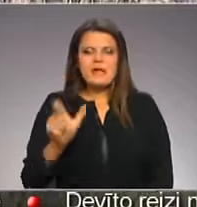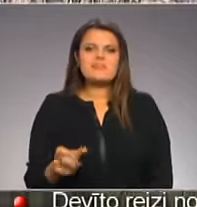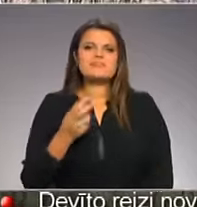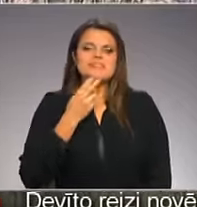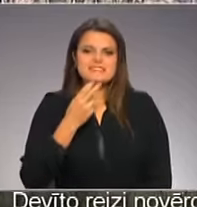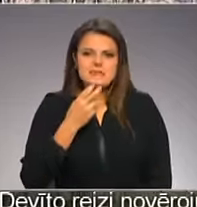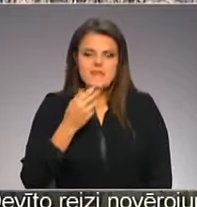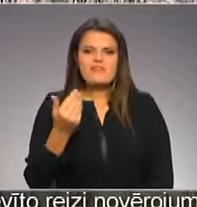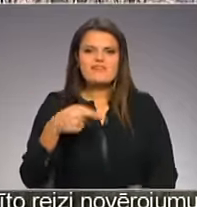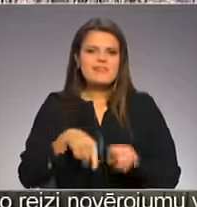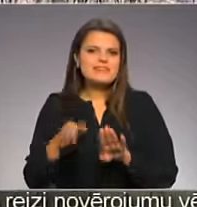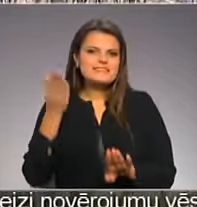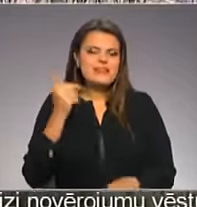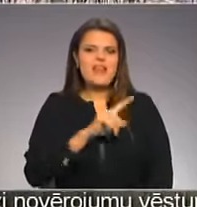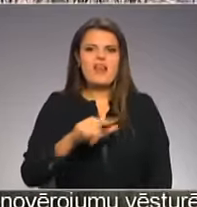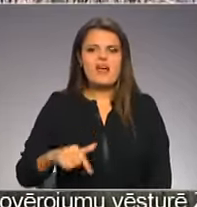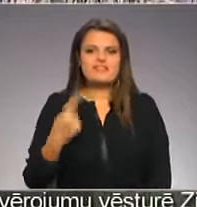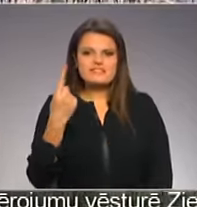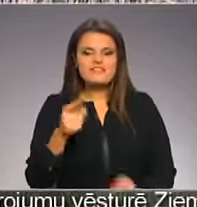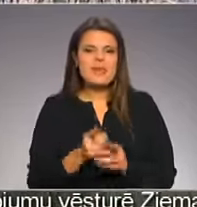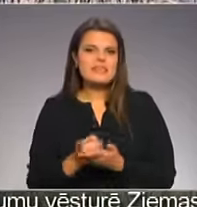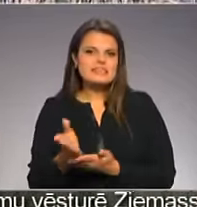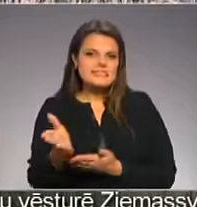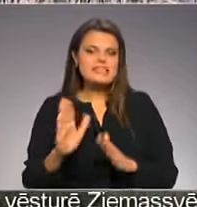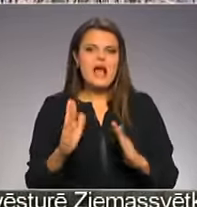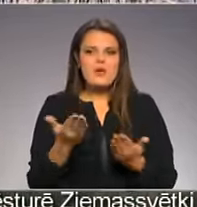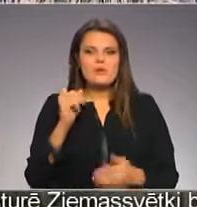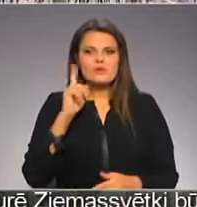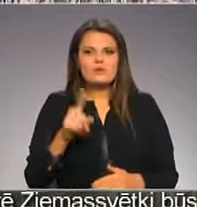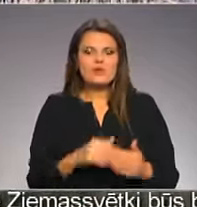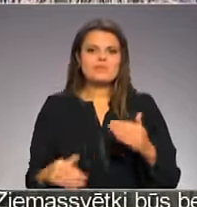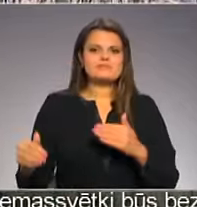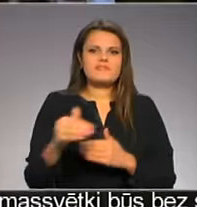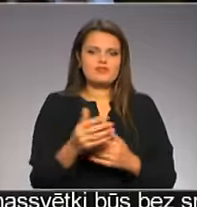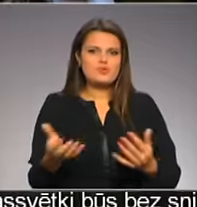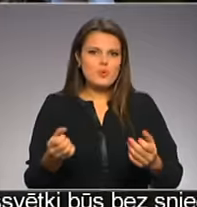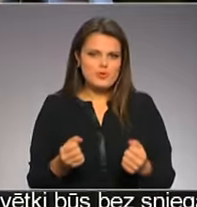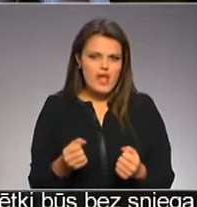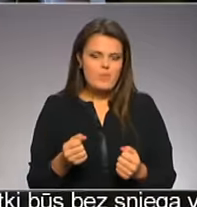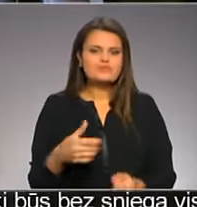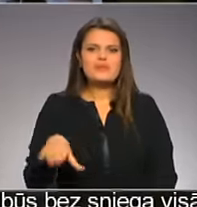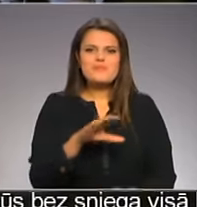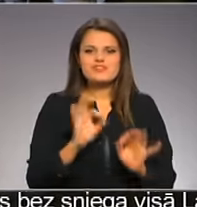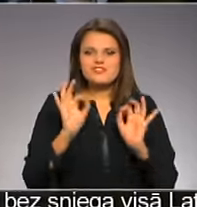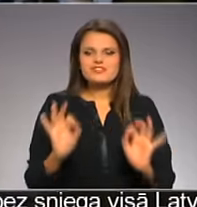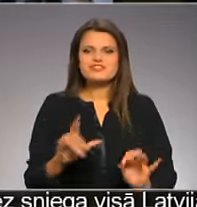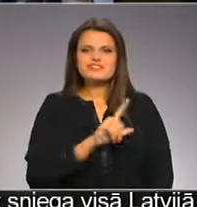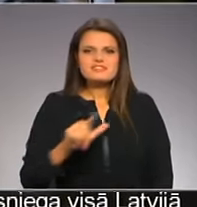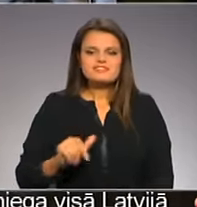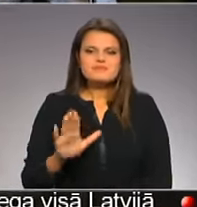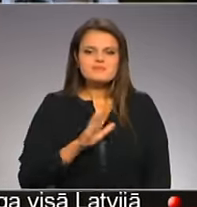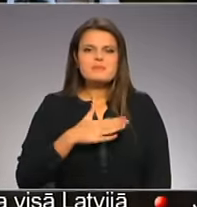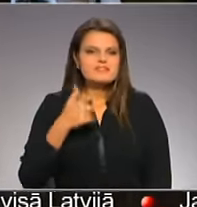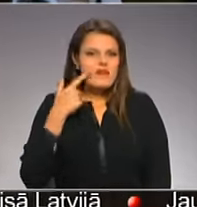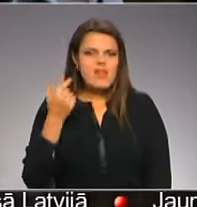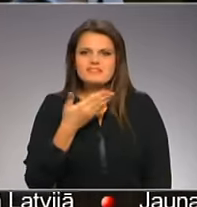viņas saknēs latviskā ir tikai viena stīga, tomēr tā viennozīmīgi ņēmos virsroku. Jā, mēs tādi īsti latvieši bijām, kaut gan man tēvs